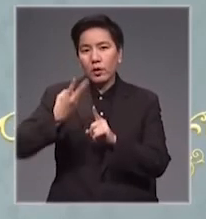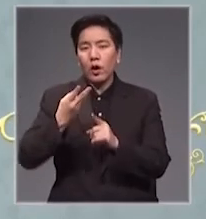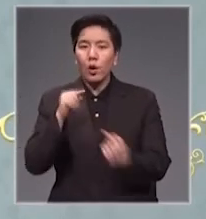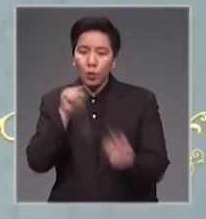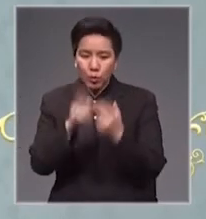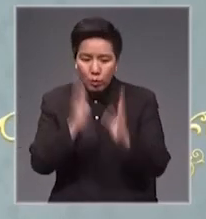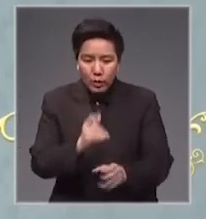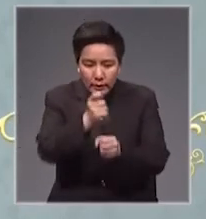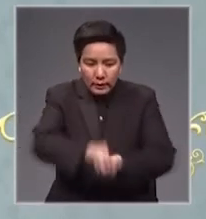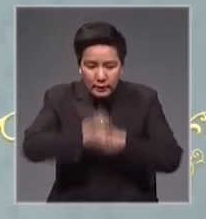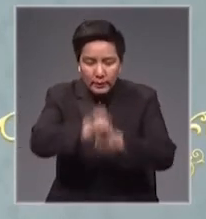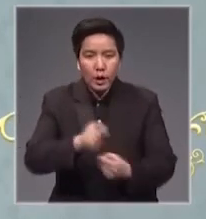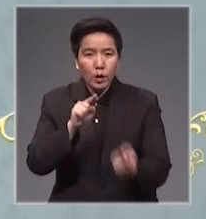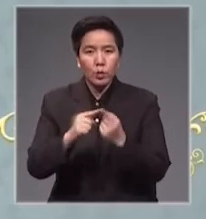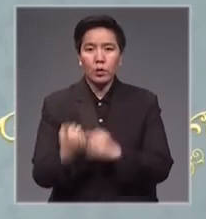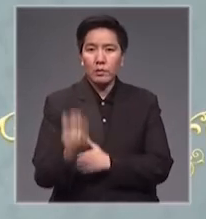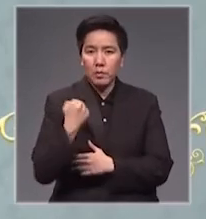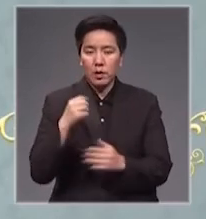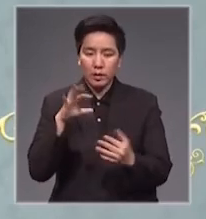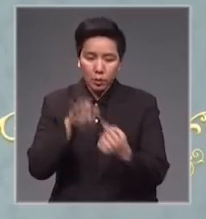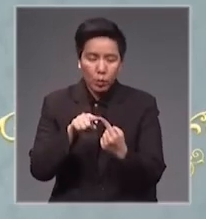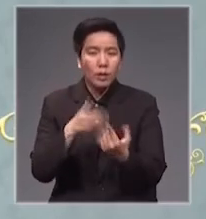ความมั่นคงด้านเศรษฐกิจที่เอื้ออำนวยซึ่งกันและกันนะครับ